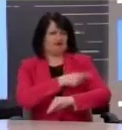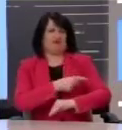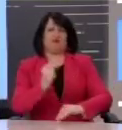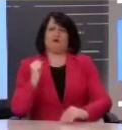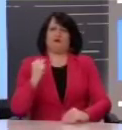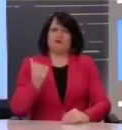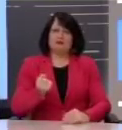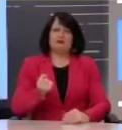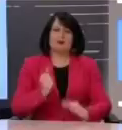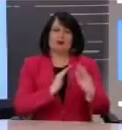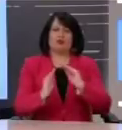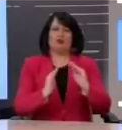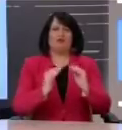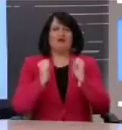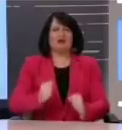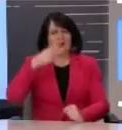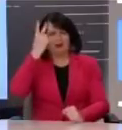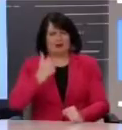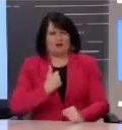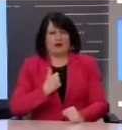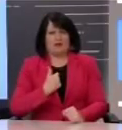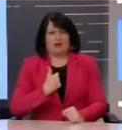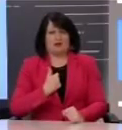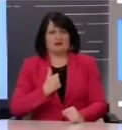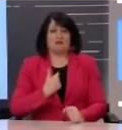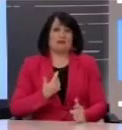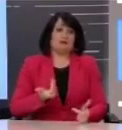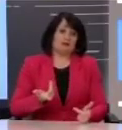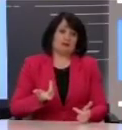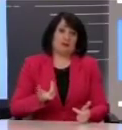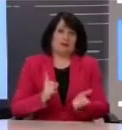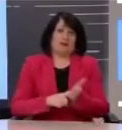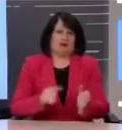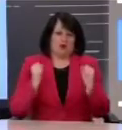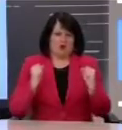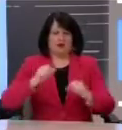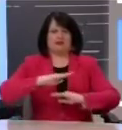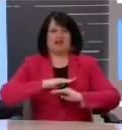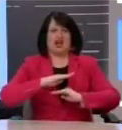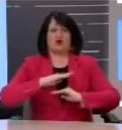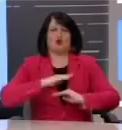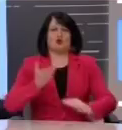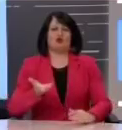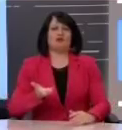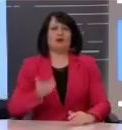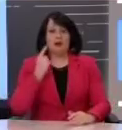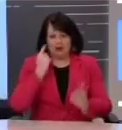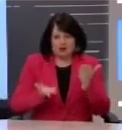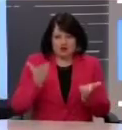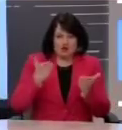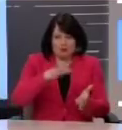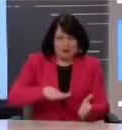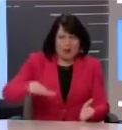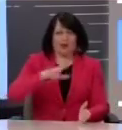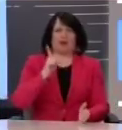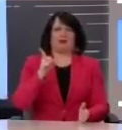για την υπεράσπιση των κυριαρχικών μας δικαιωμάτων και βεβαίως για την διατήρηση των ισορροπιών,